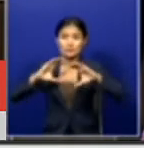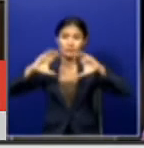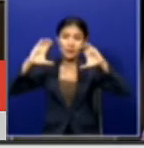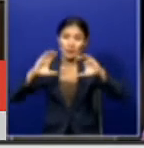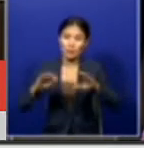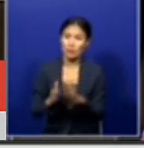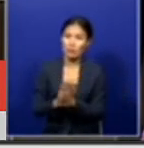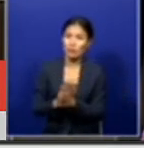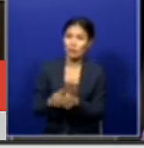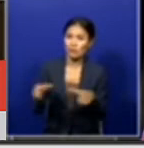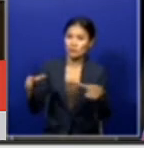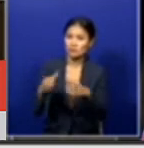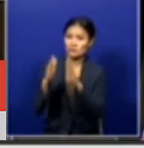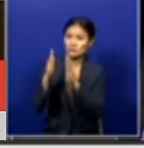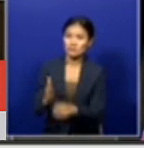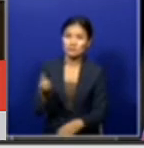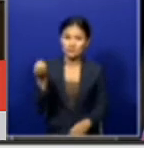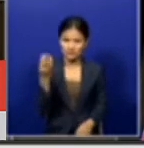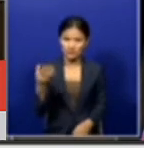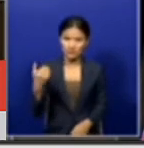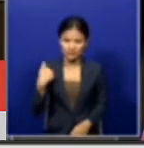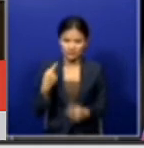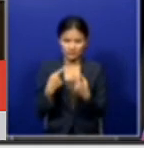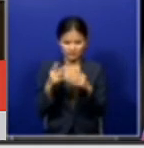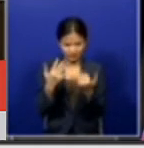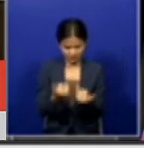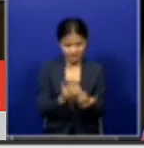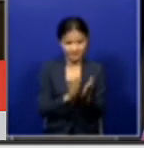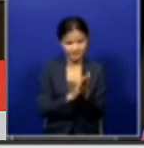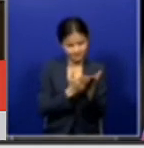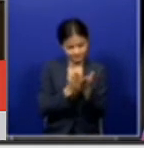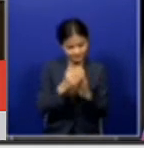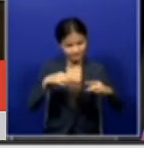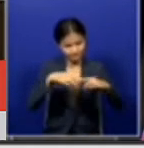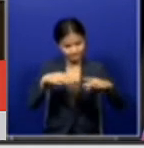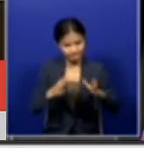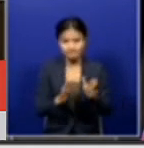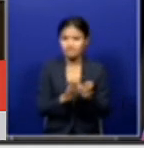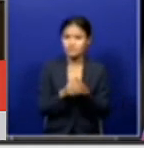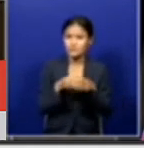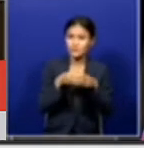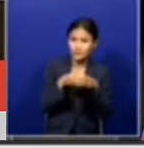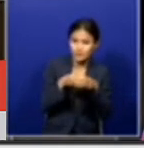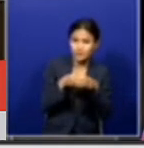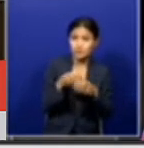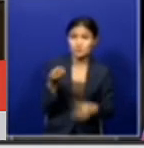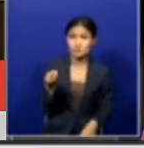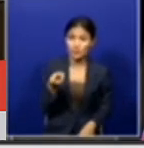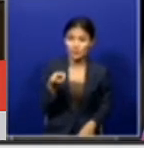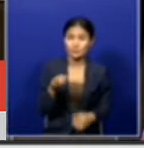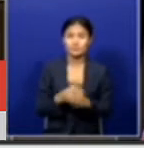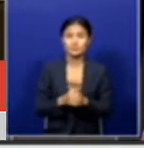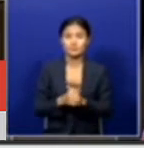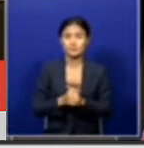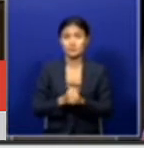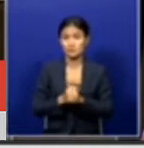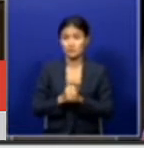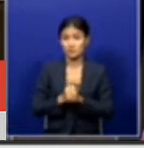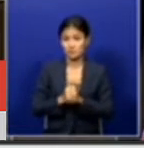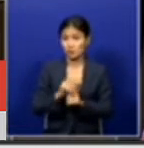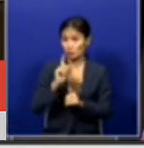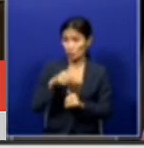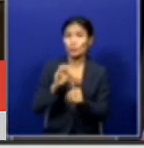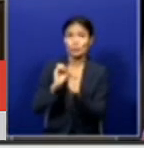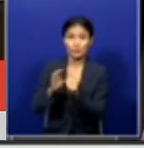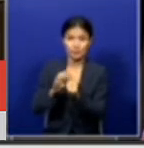ต่ก็ต้องได้รับการถ่วงดุลจากเสียงข้างน้อยของพรรคการเมืองฝ่ายค้านท่านประ